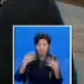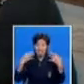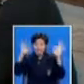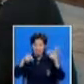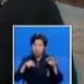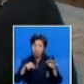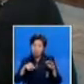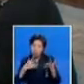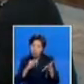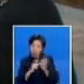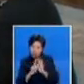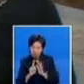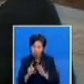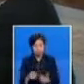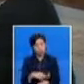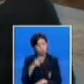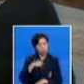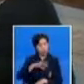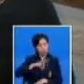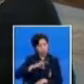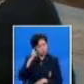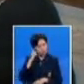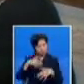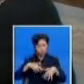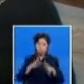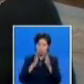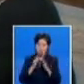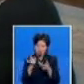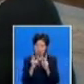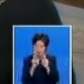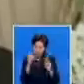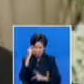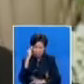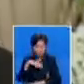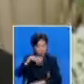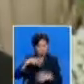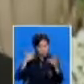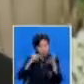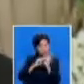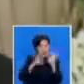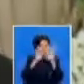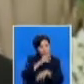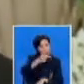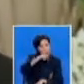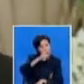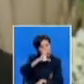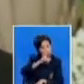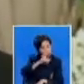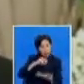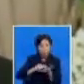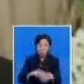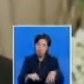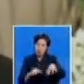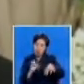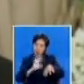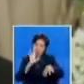ที่เป็นเหมือนกับพวกปปช. ครับองค์กรอ ิ สระ แบบจะมีองค์กรเดียวนะฮะ